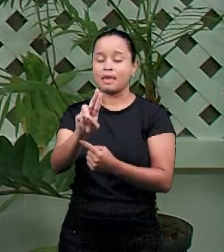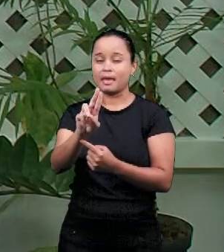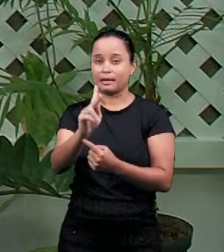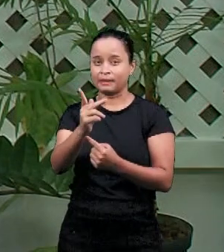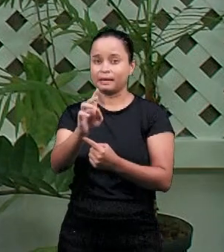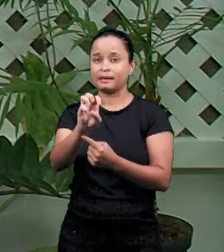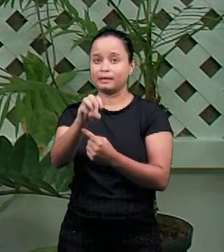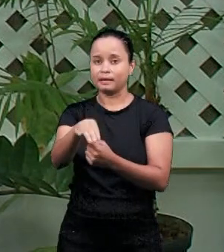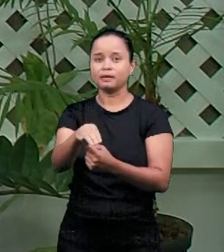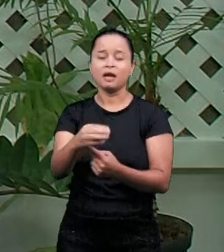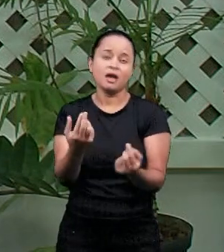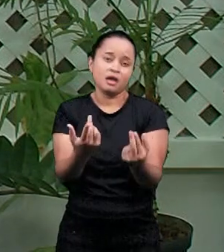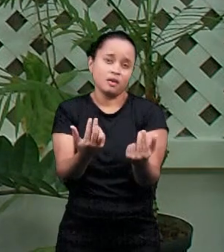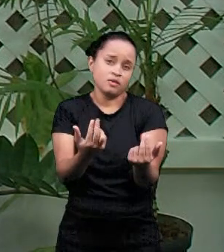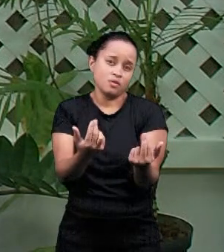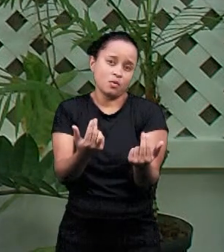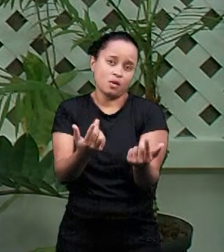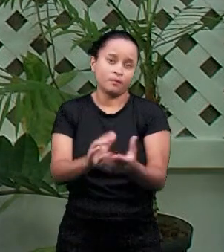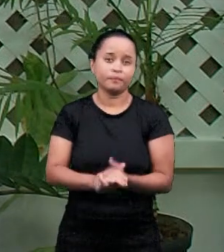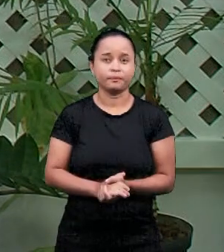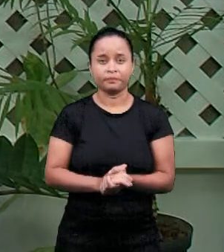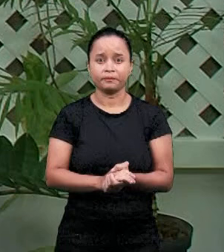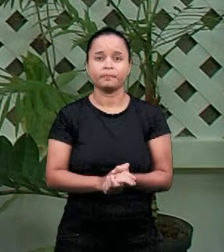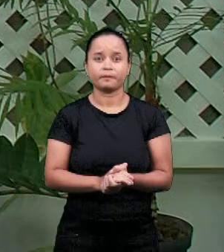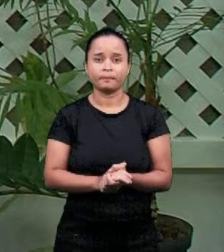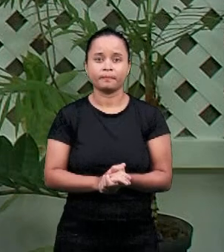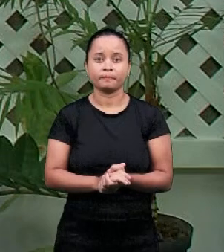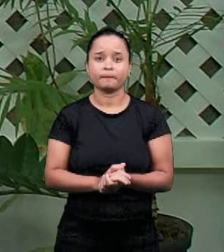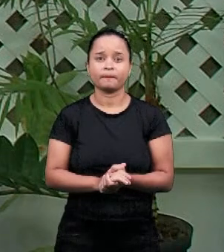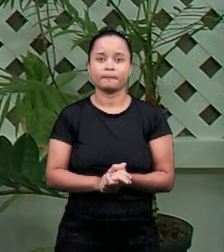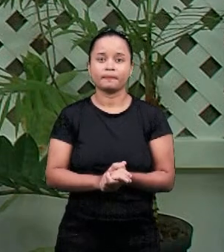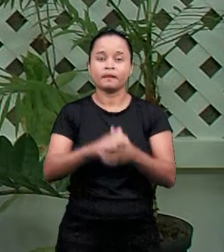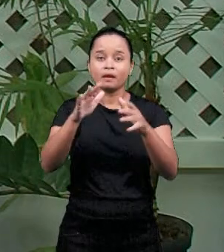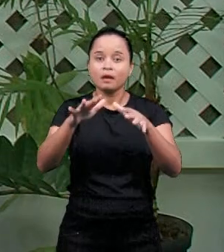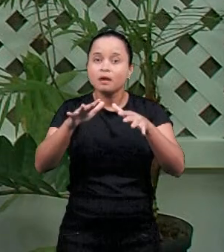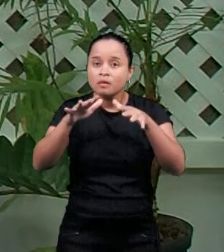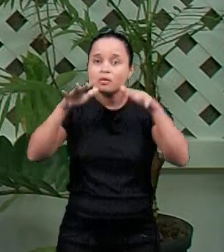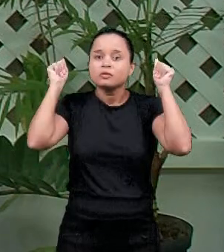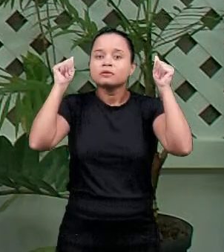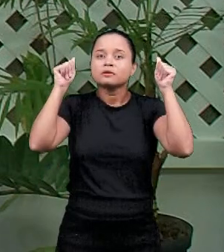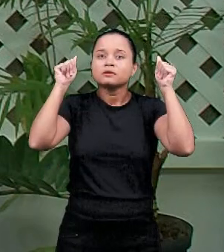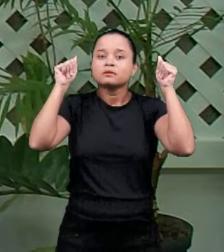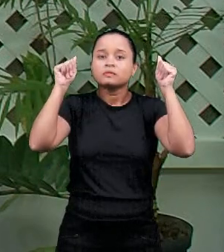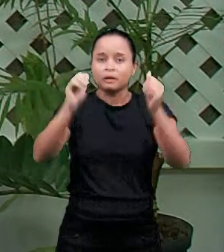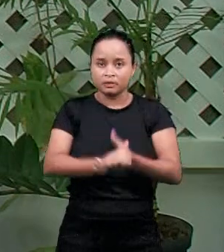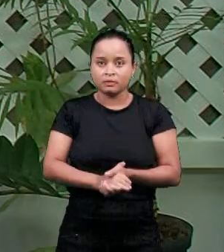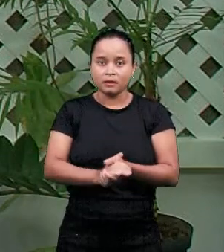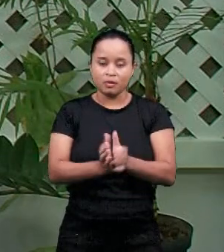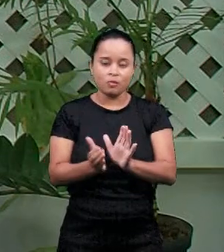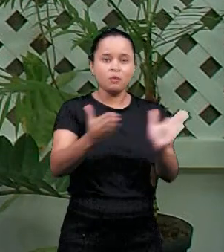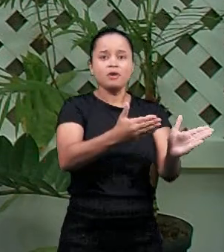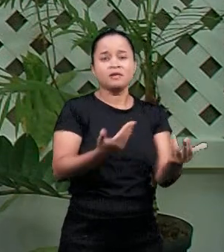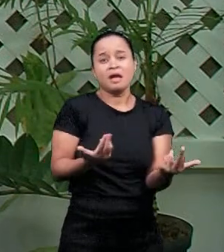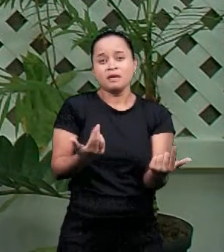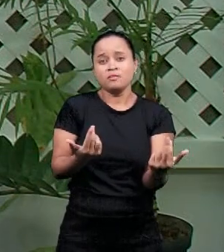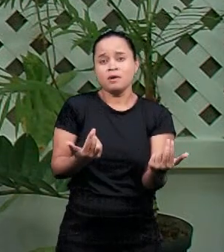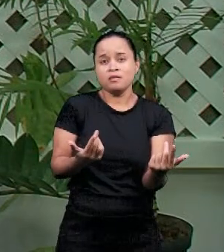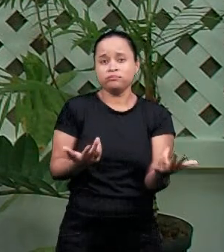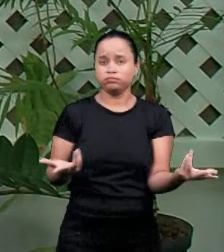chose. L'anathème, c'est l'apostate, c'est le même. Donc,